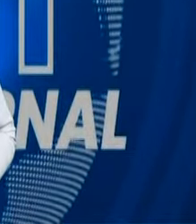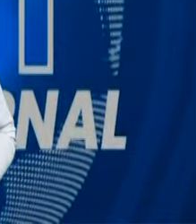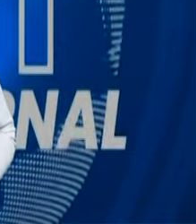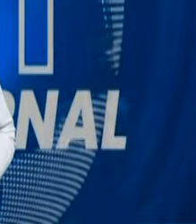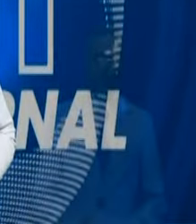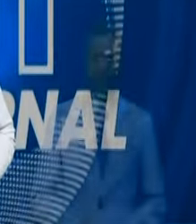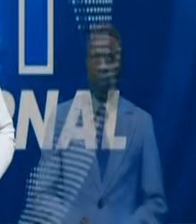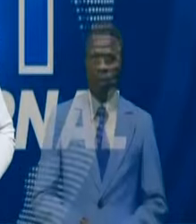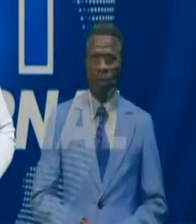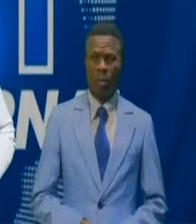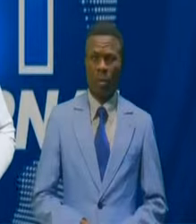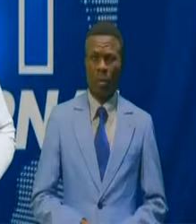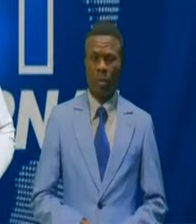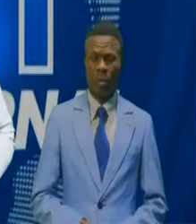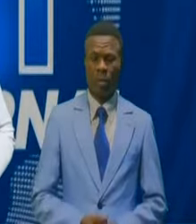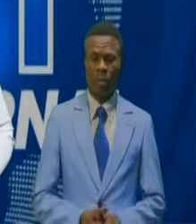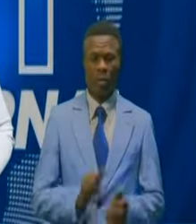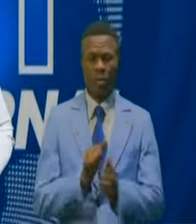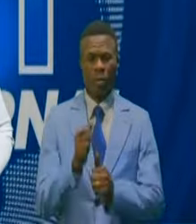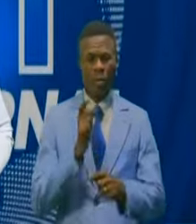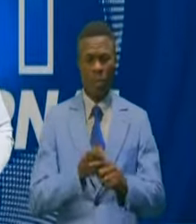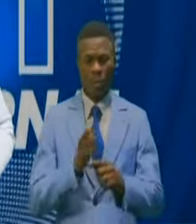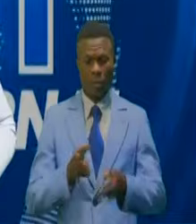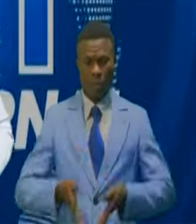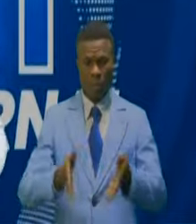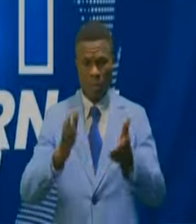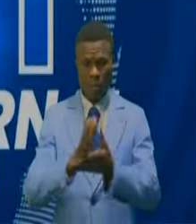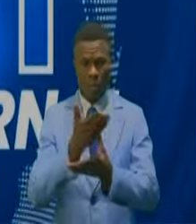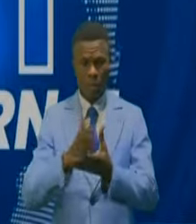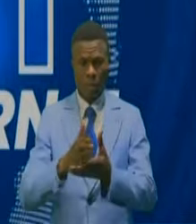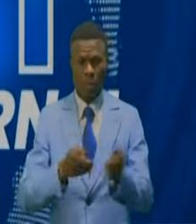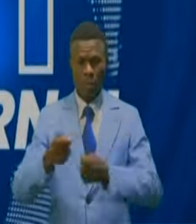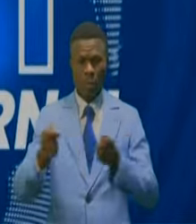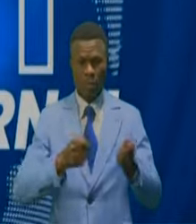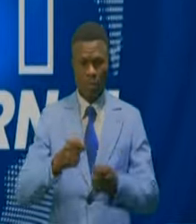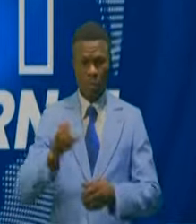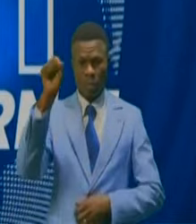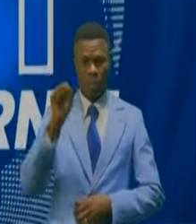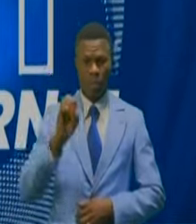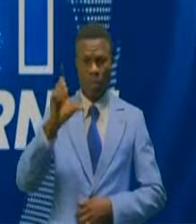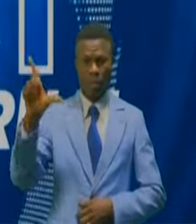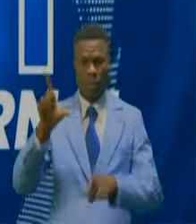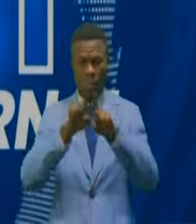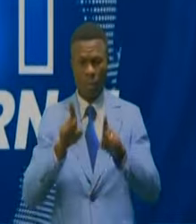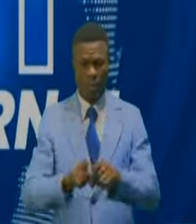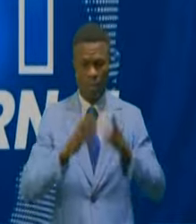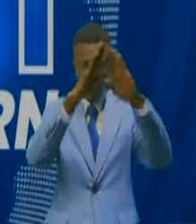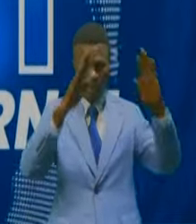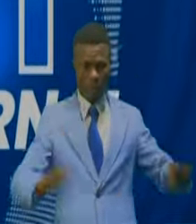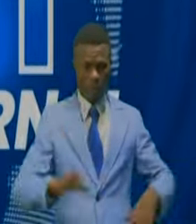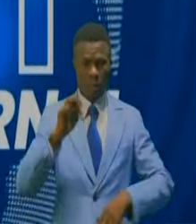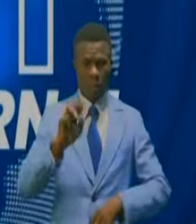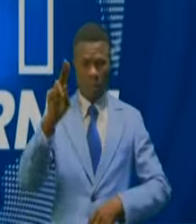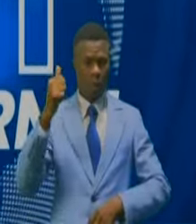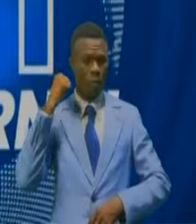Yemo dans la commune d'Ngaliema est impraticable. Le tronçon compris entre le marché Sola et le camp Munganga ressemble à une